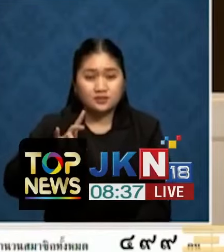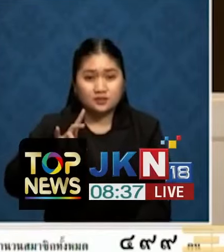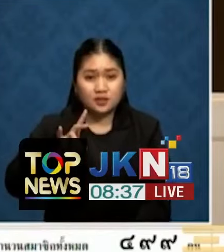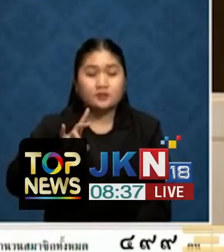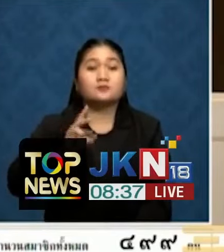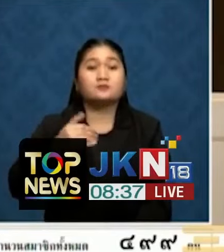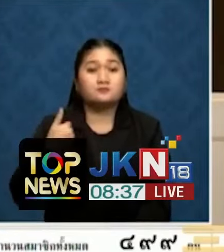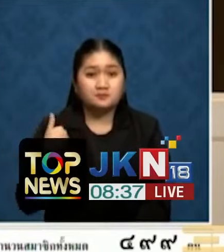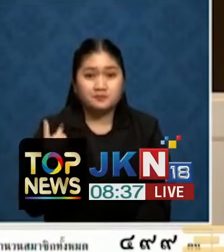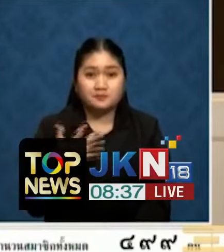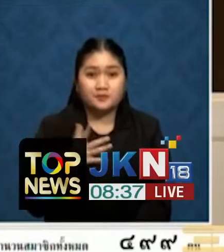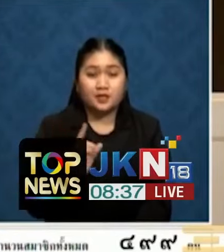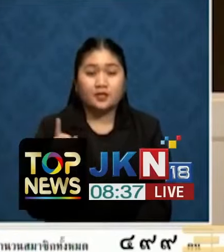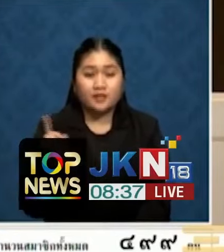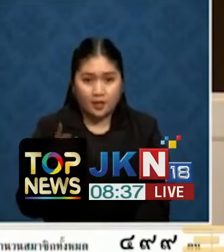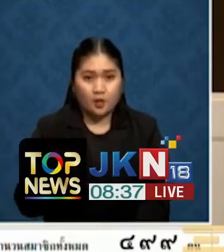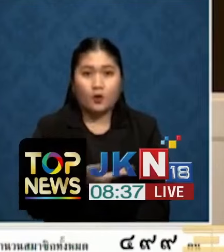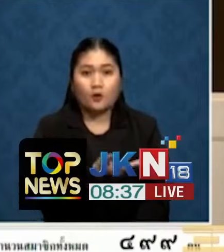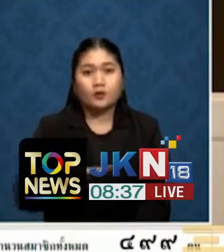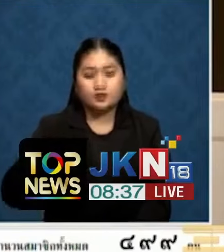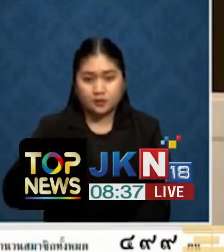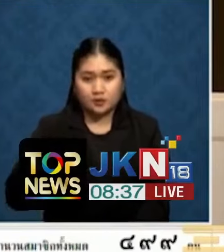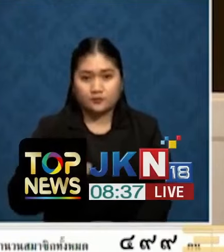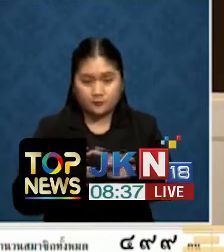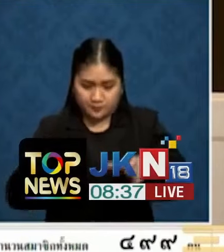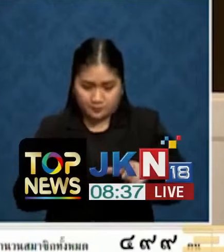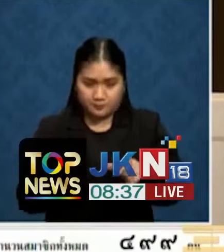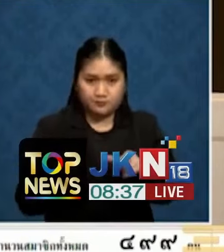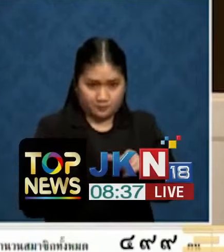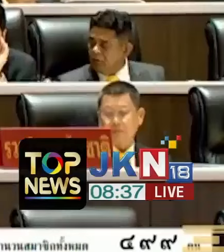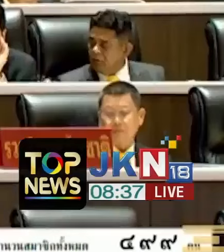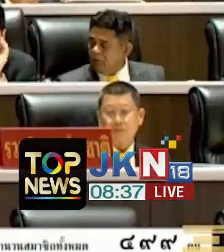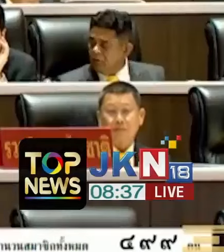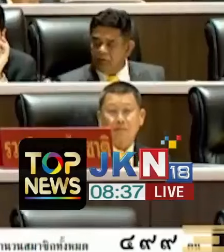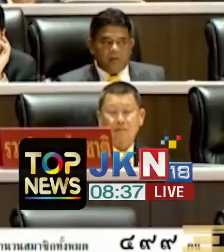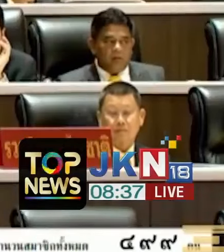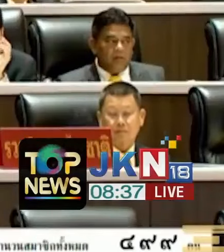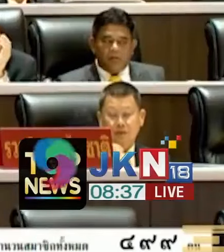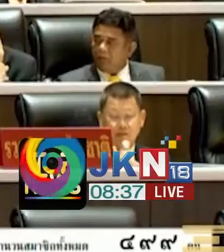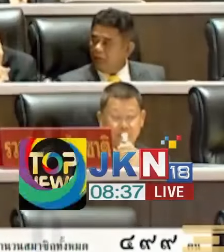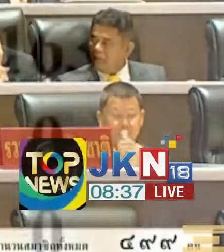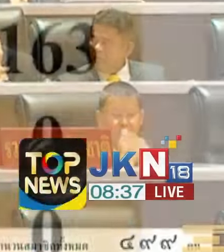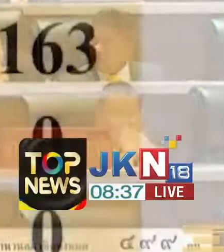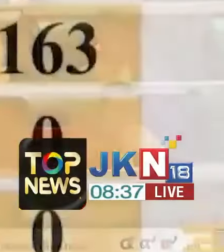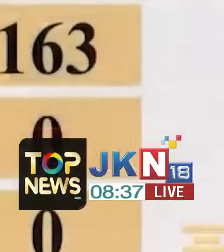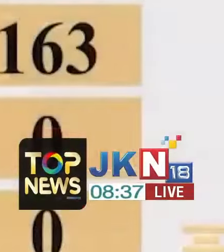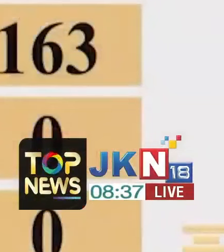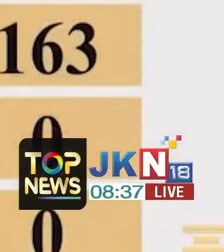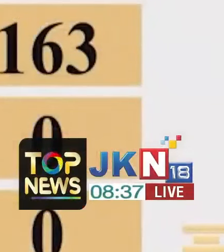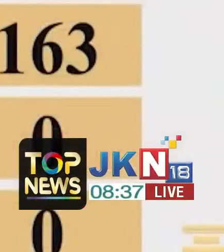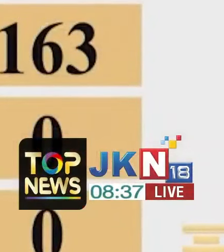นนไม่มีนะสรุปที่ประชุมรับหลักการร่างพระราชบัญญัติงบประมาณรายจ่ายประจำปี2567ว